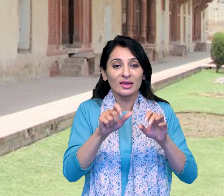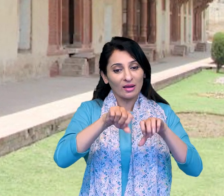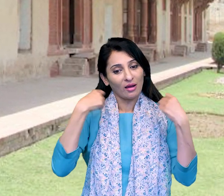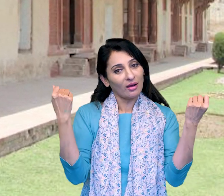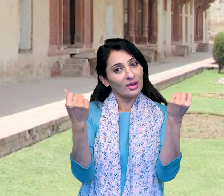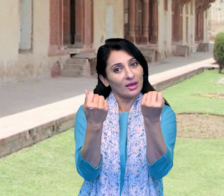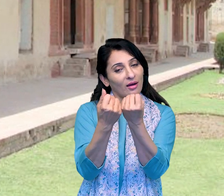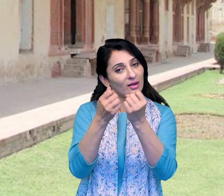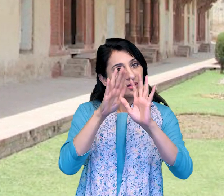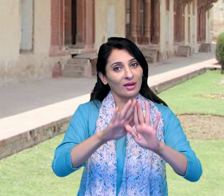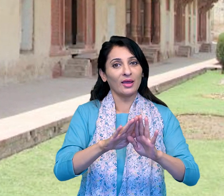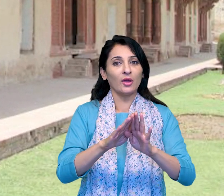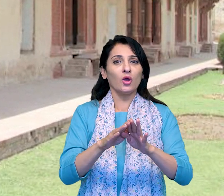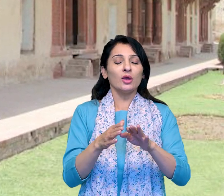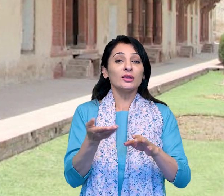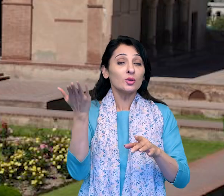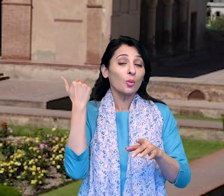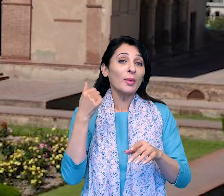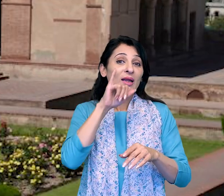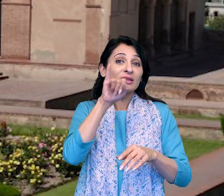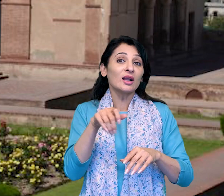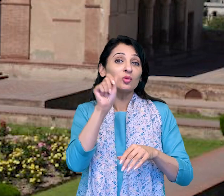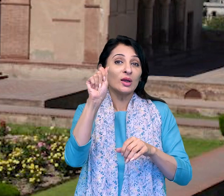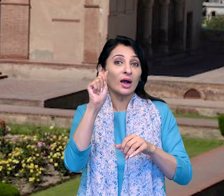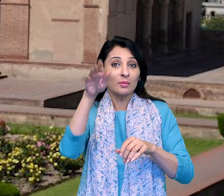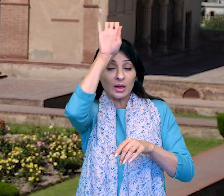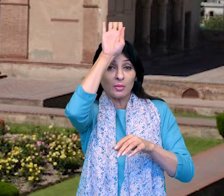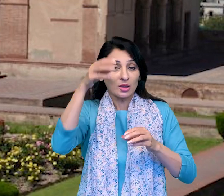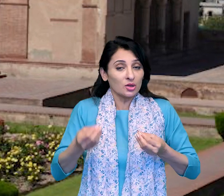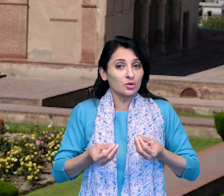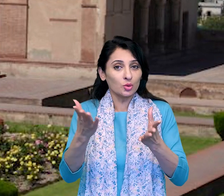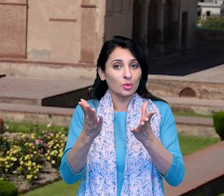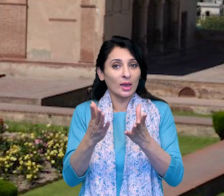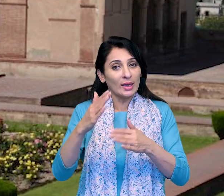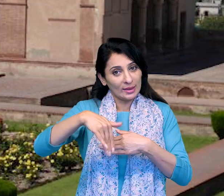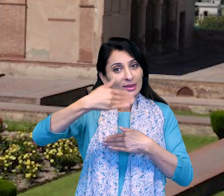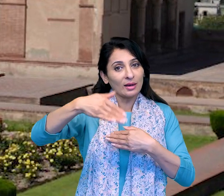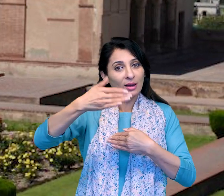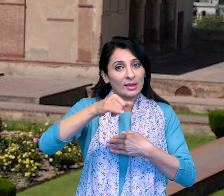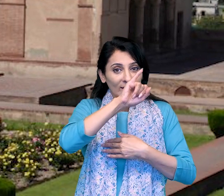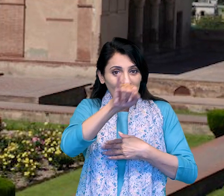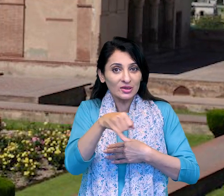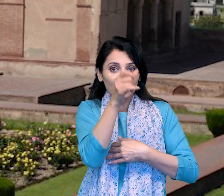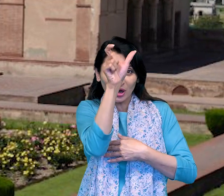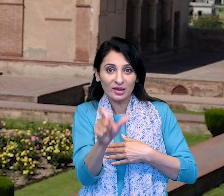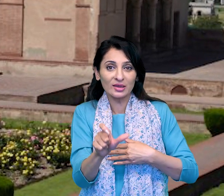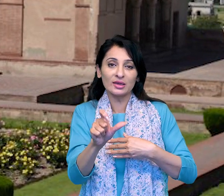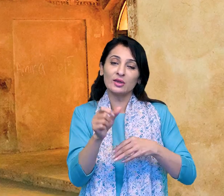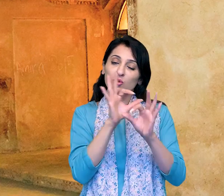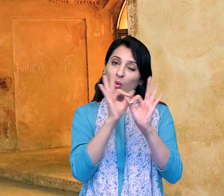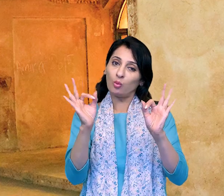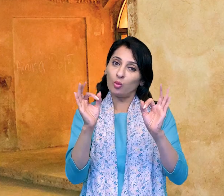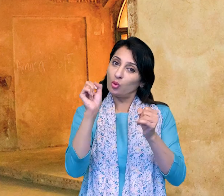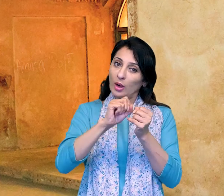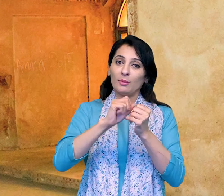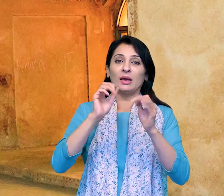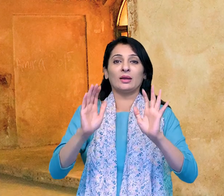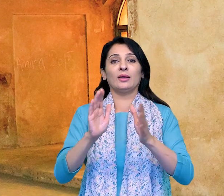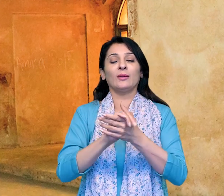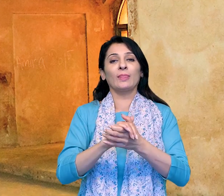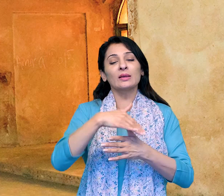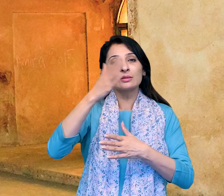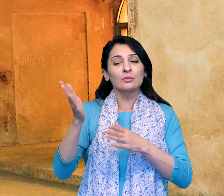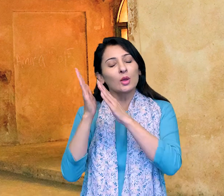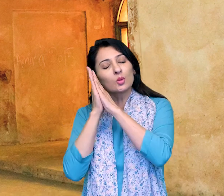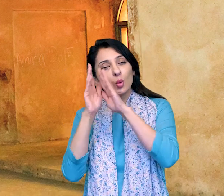जहां गिरी जो स्टार्ट तो किया जलालुद्दीन अकबर ने लेकिन ये कंप्लीट किया जहांगीर में यहां पर सामने बिल्कुल